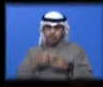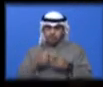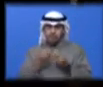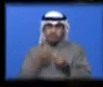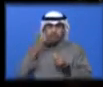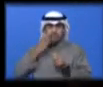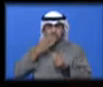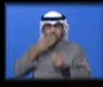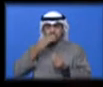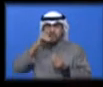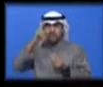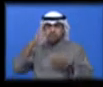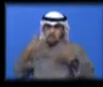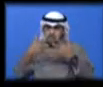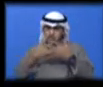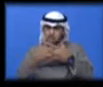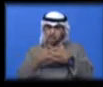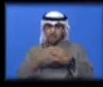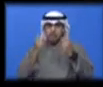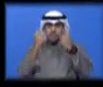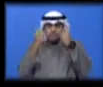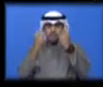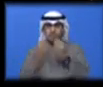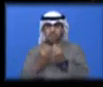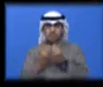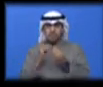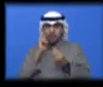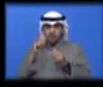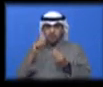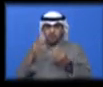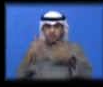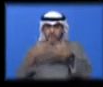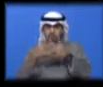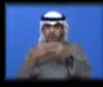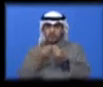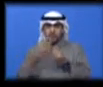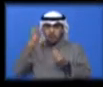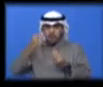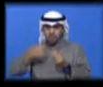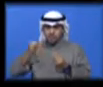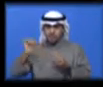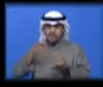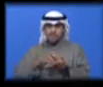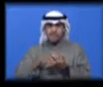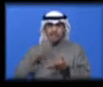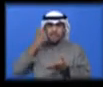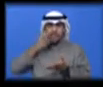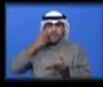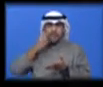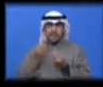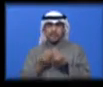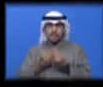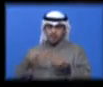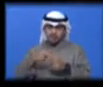ودولة الإمارات العربية المتحدة على مشاركة أشقائنا الإماراتيين بالعيد الوطني